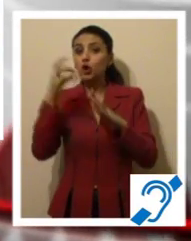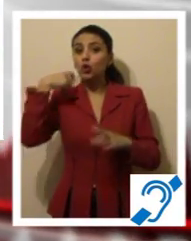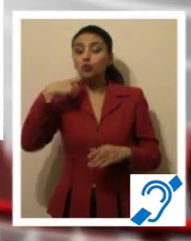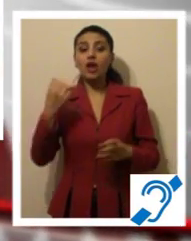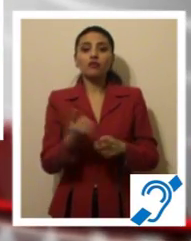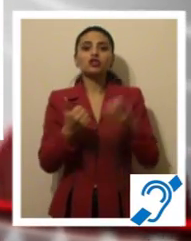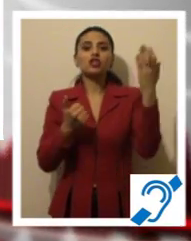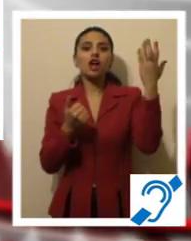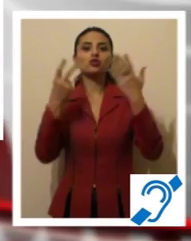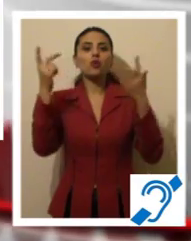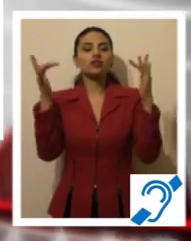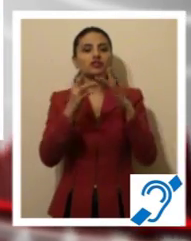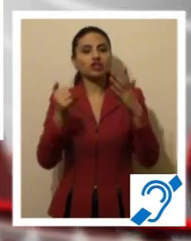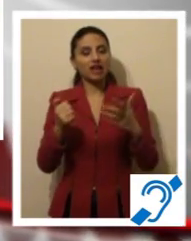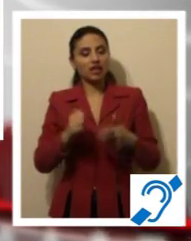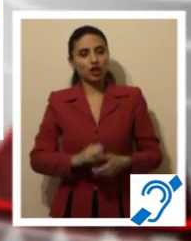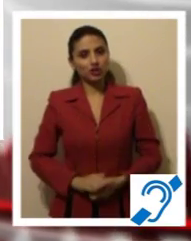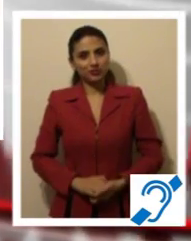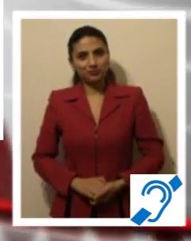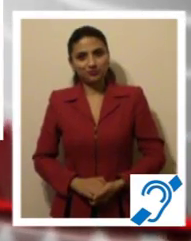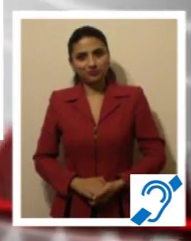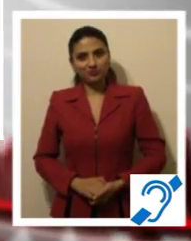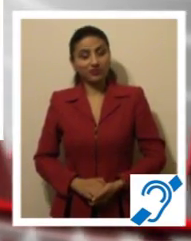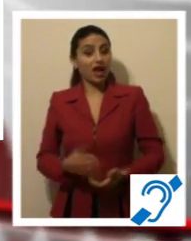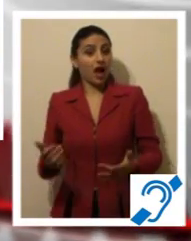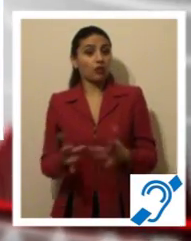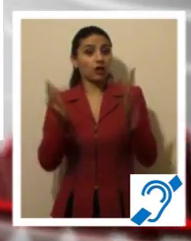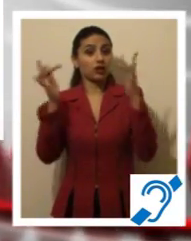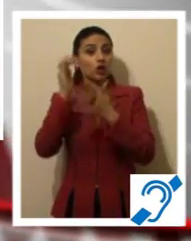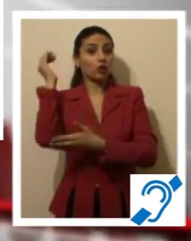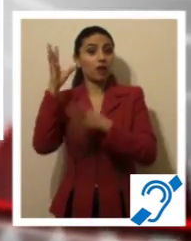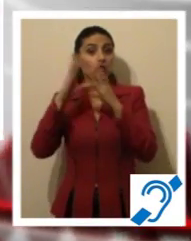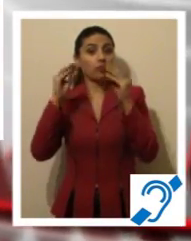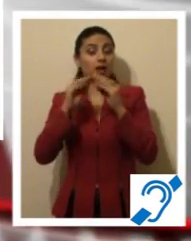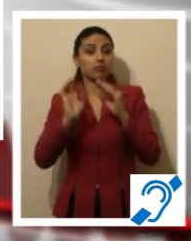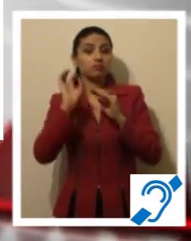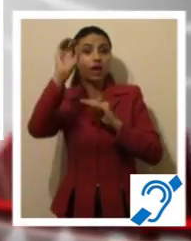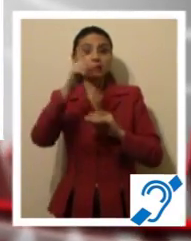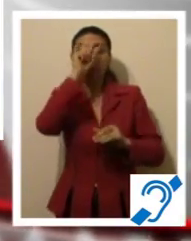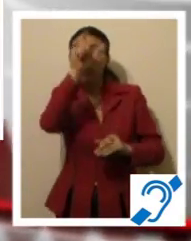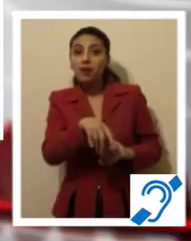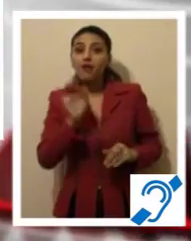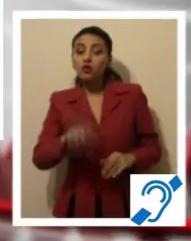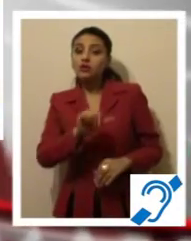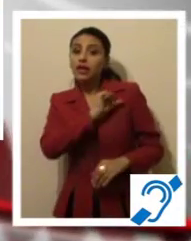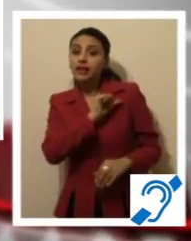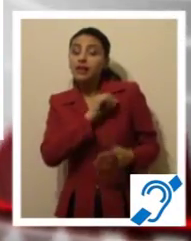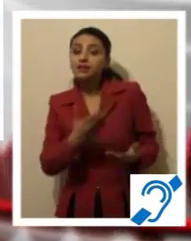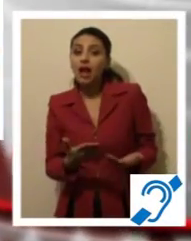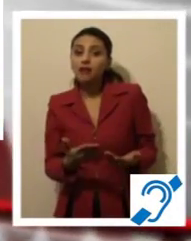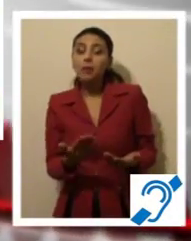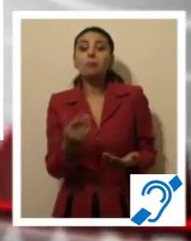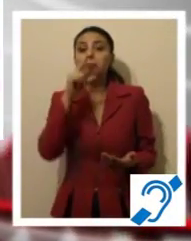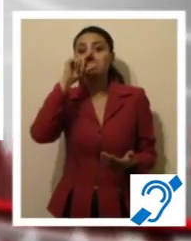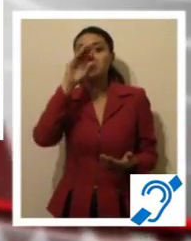cu 62-60. Manșatura sferturilor Cupei României la basket masculin a fost una extrem de disputată. BCM-ul